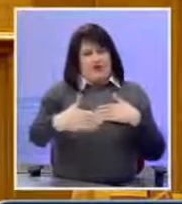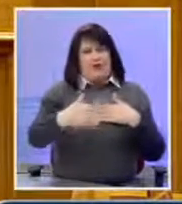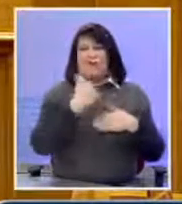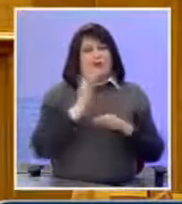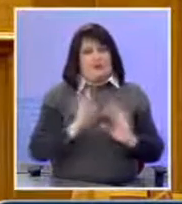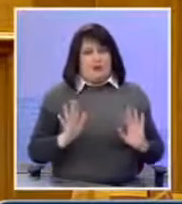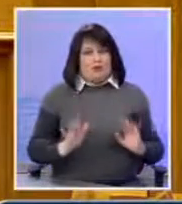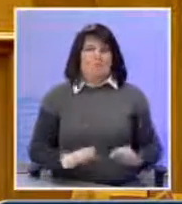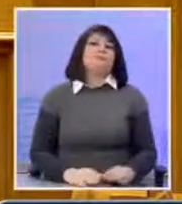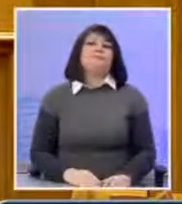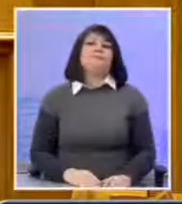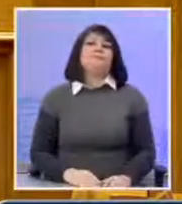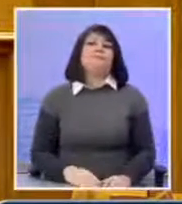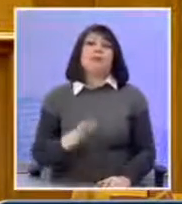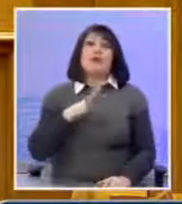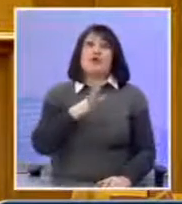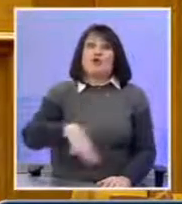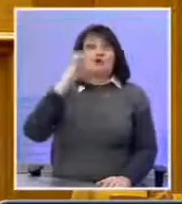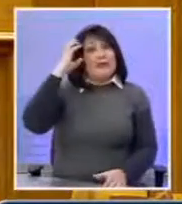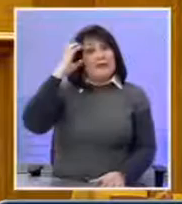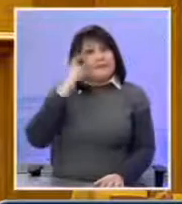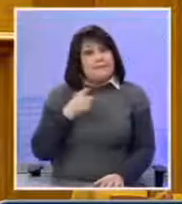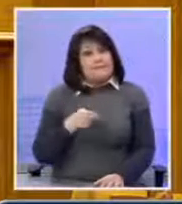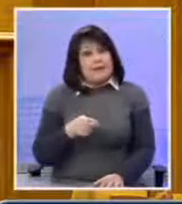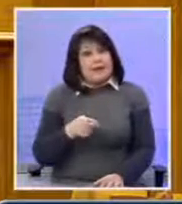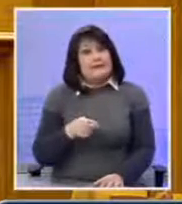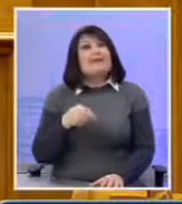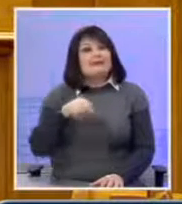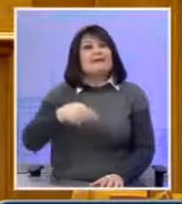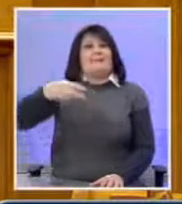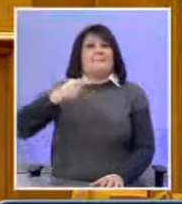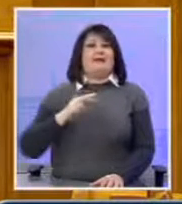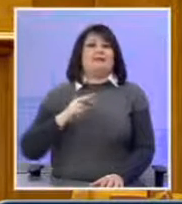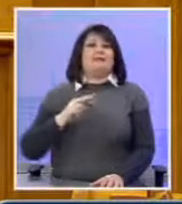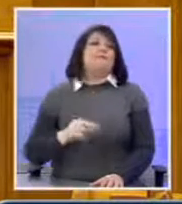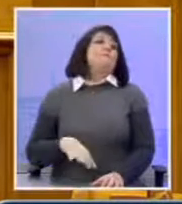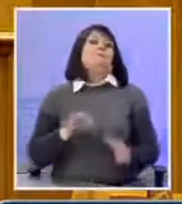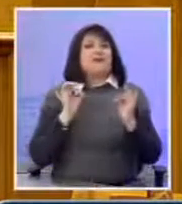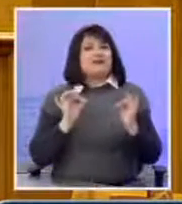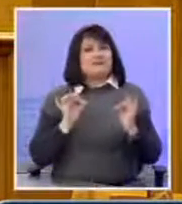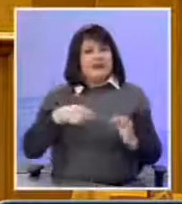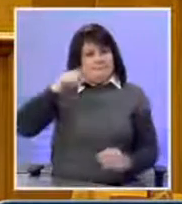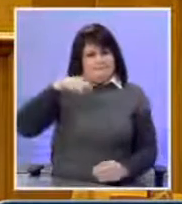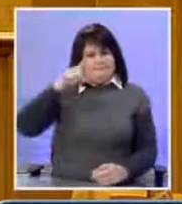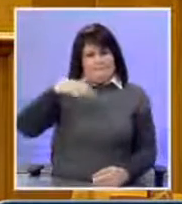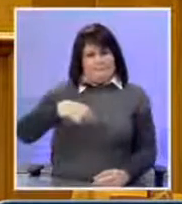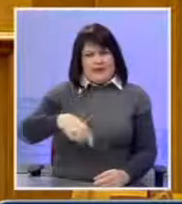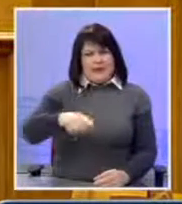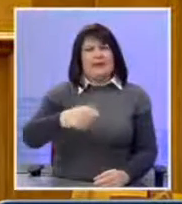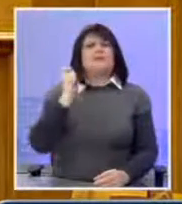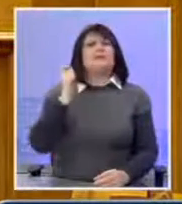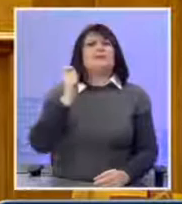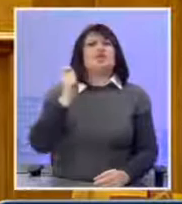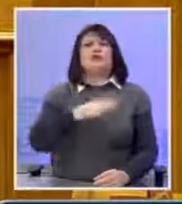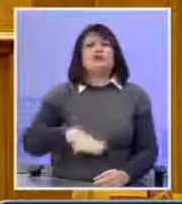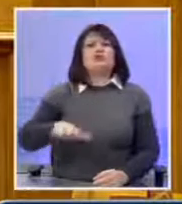Αλλά ακριβώς επειδή ο κόσμος έχει μνήμη, εκεί είναι και η απάντηση. Βεβαίως τέτοιες μέρες που το πολιτικό σκηνικό και